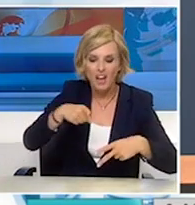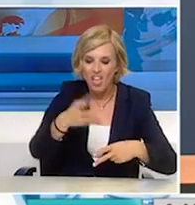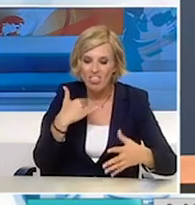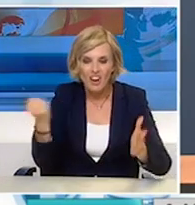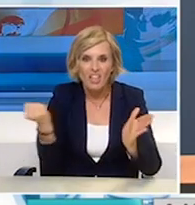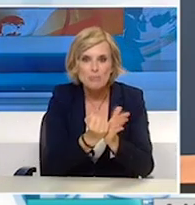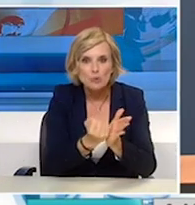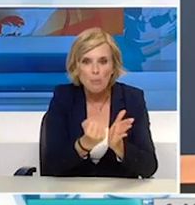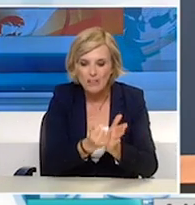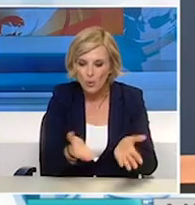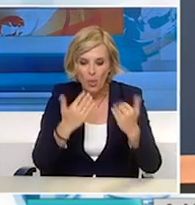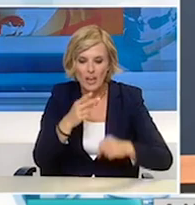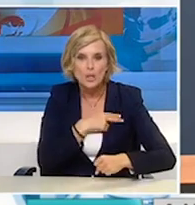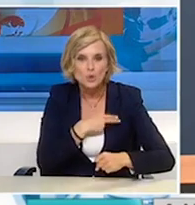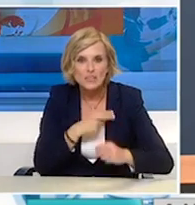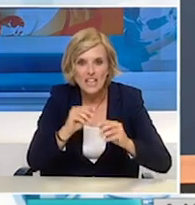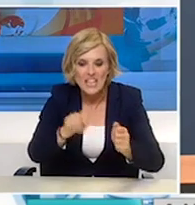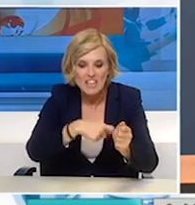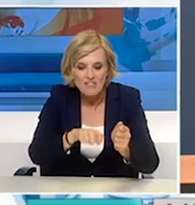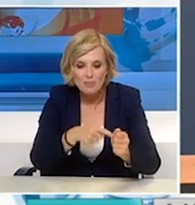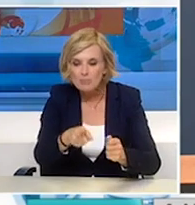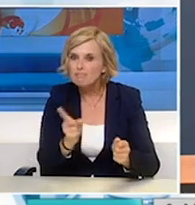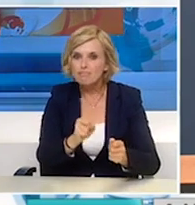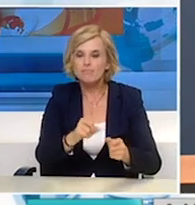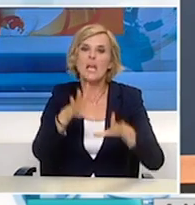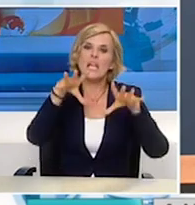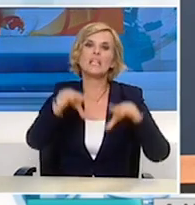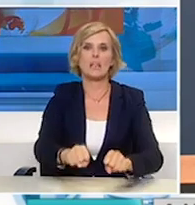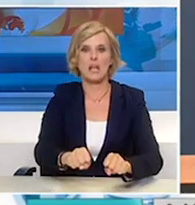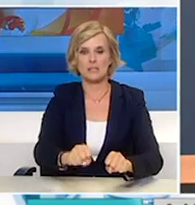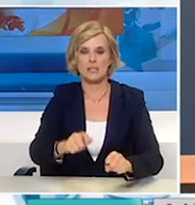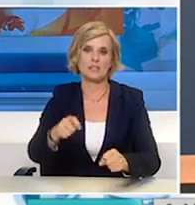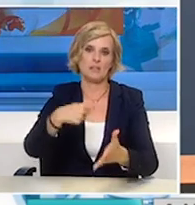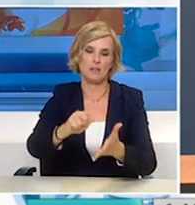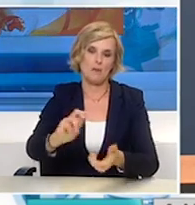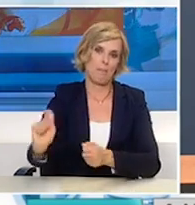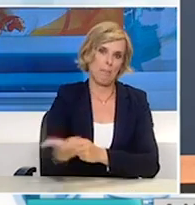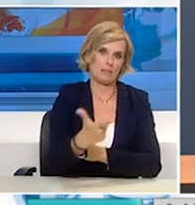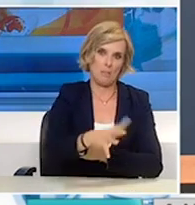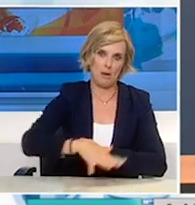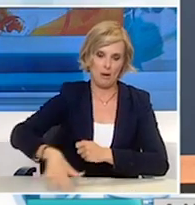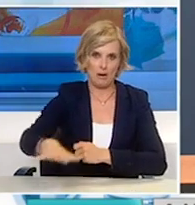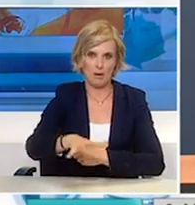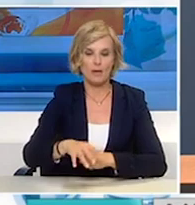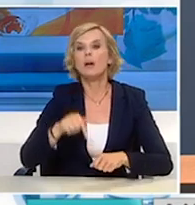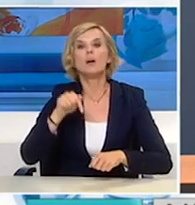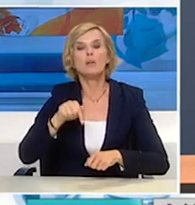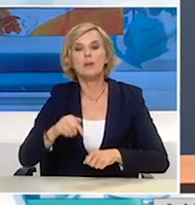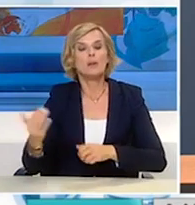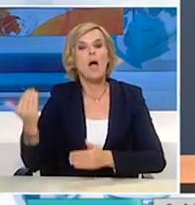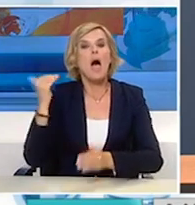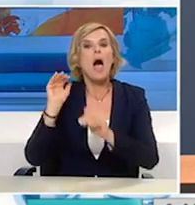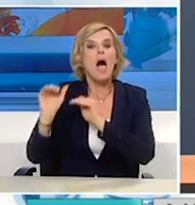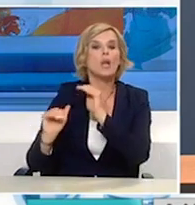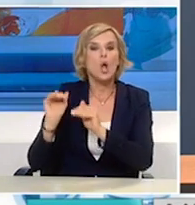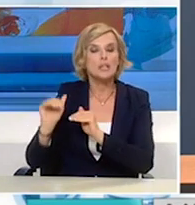απαιτούμενα πιστοποιητικά καταλληλότητας. Επειδή τις τελευταίες ημέρες έχουν προκύψει ερωτήματα σχετικά με τη διαδικασία που ακολουθείτε για όσους έρχονται